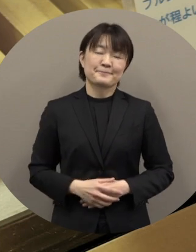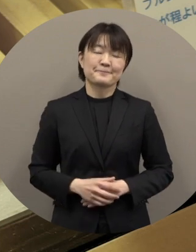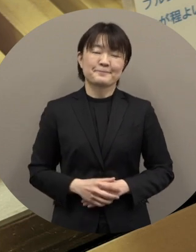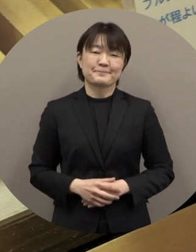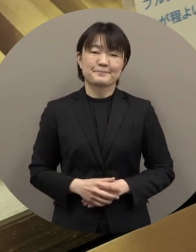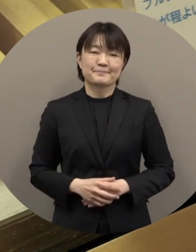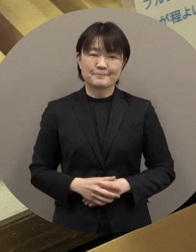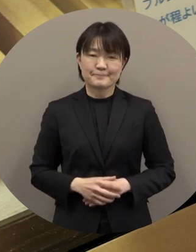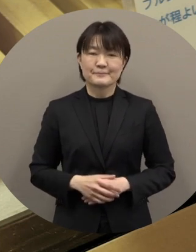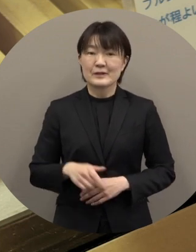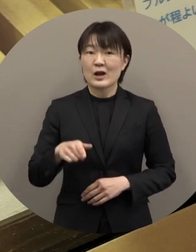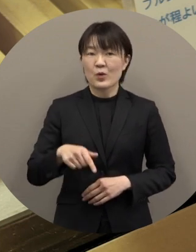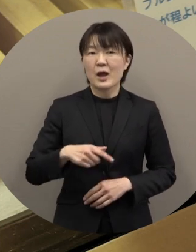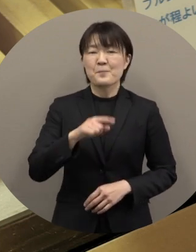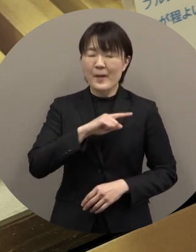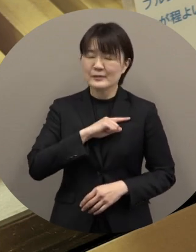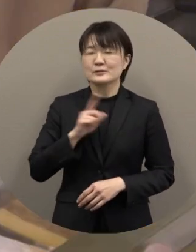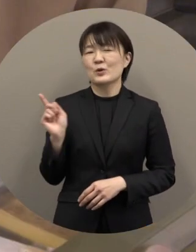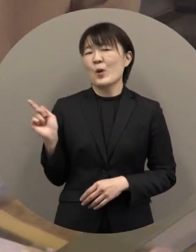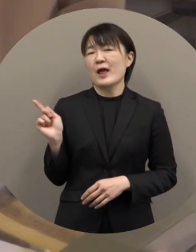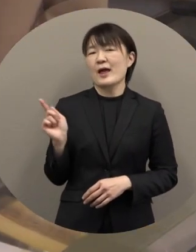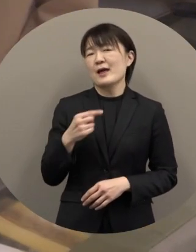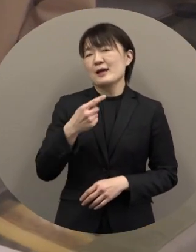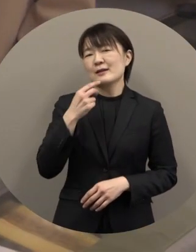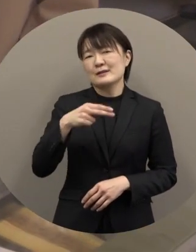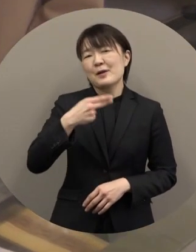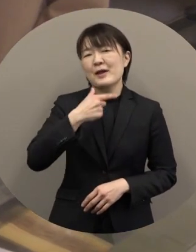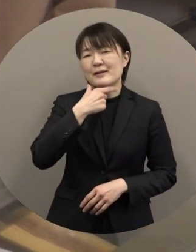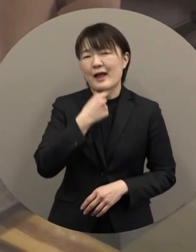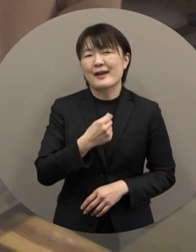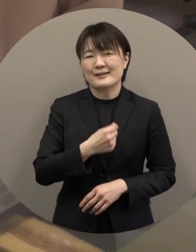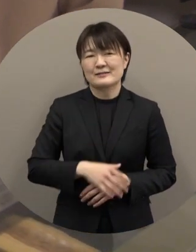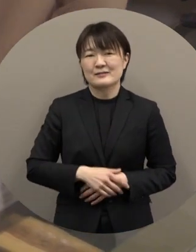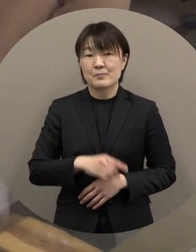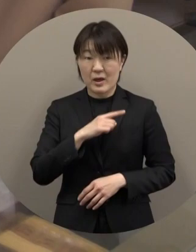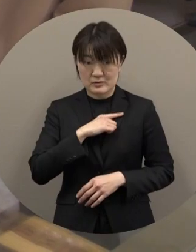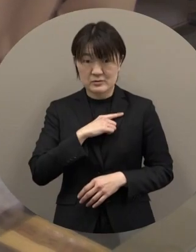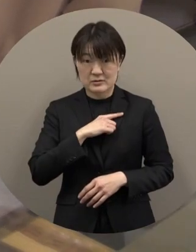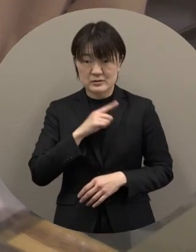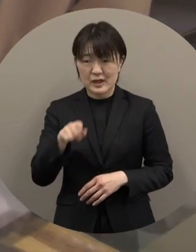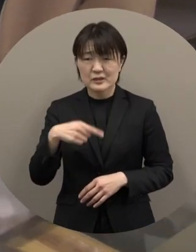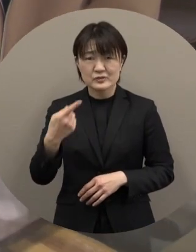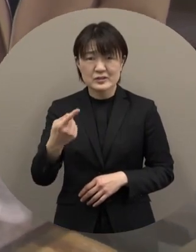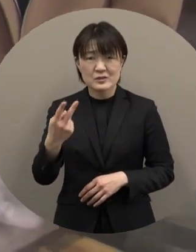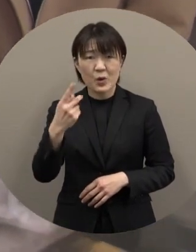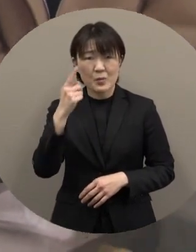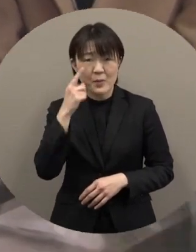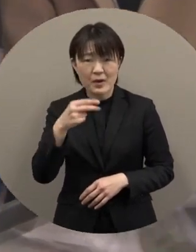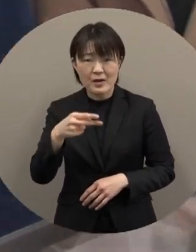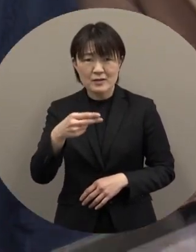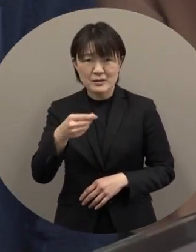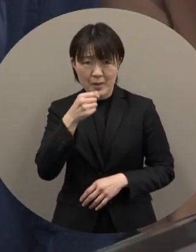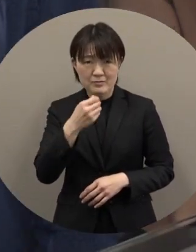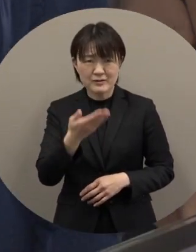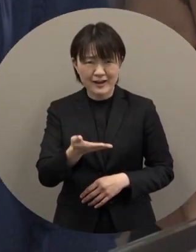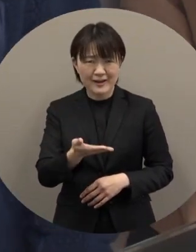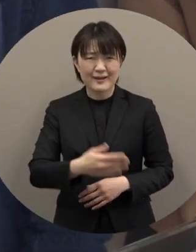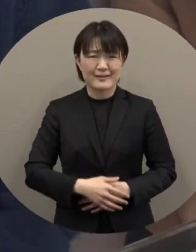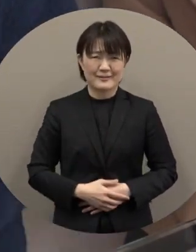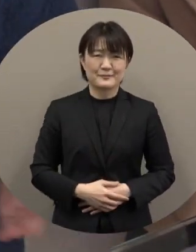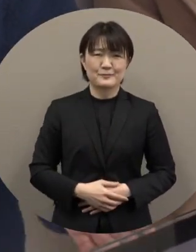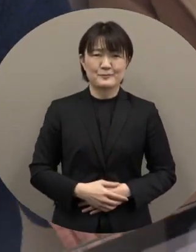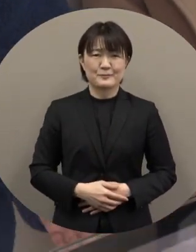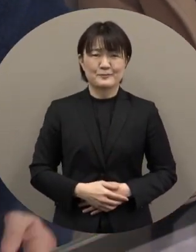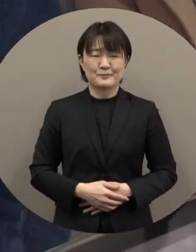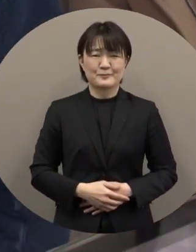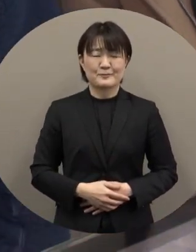まずはちょっと、じゃあベイクドチーズケーキを、 ね、人気ナンバーワン気になります。 まずはって、まずは何個か食うつもりでいるのよ。だ